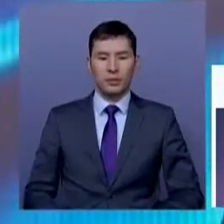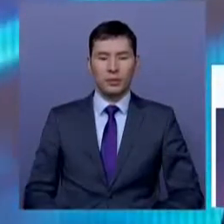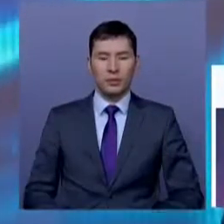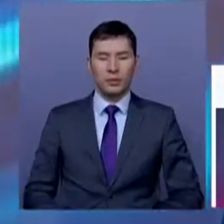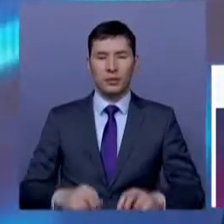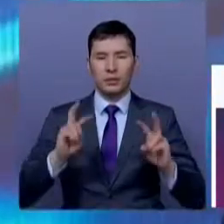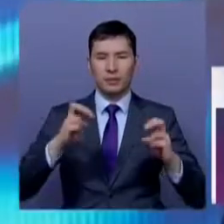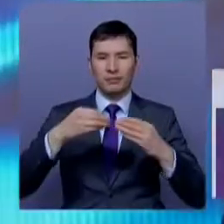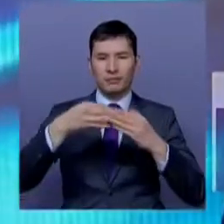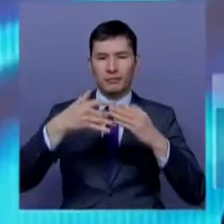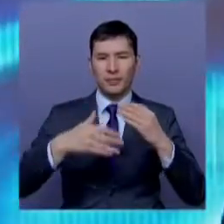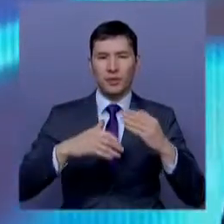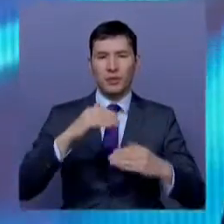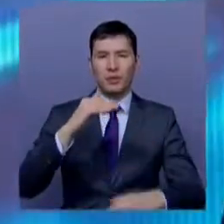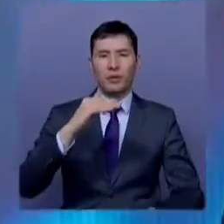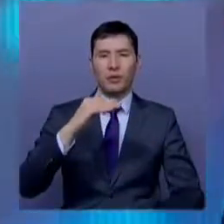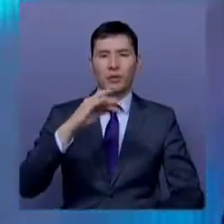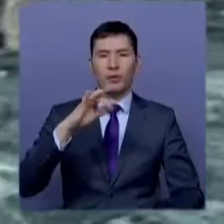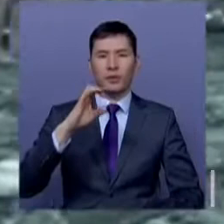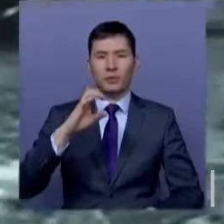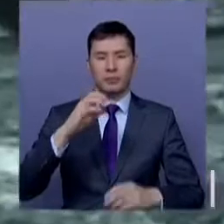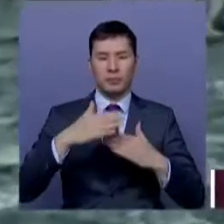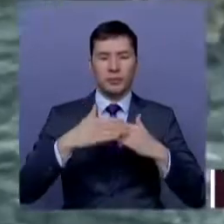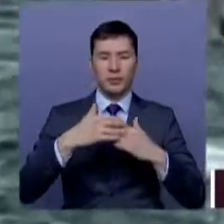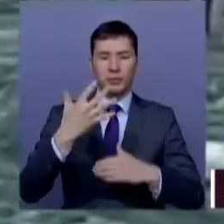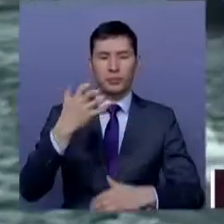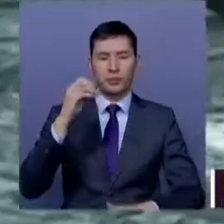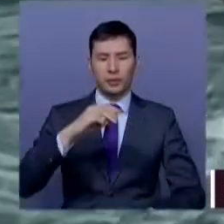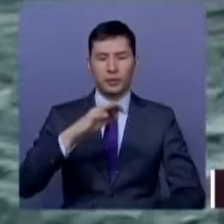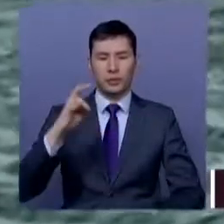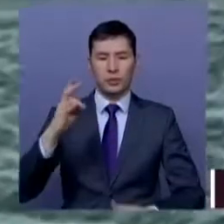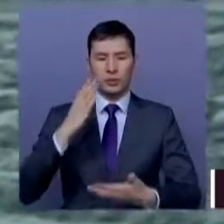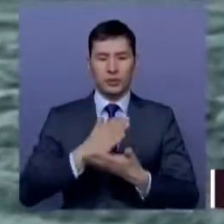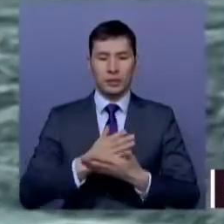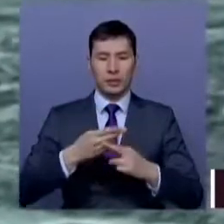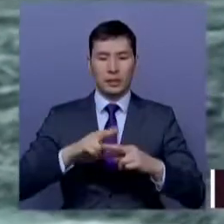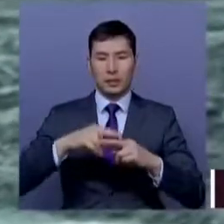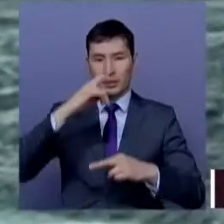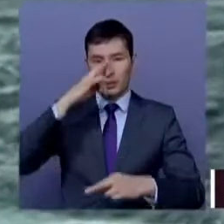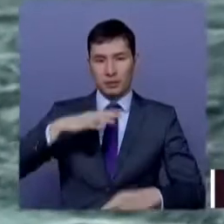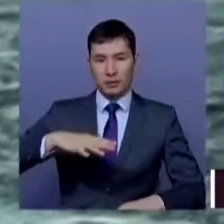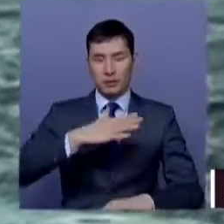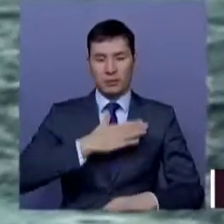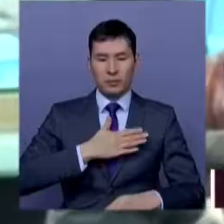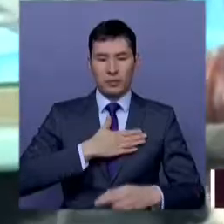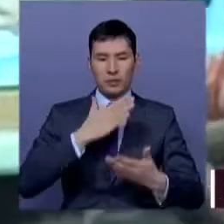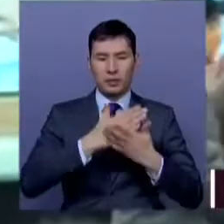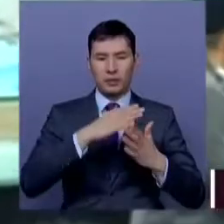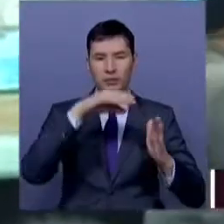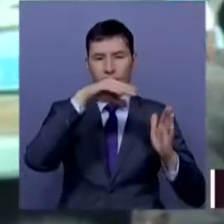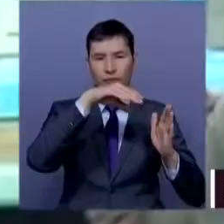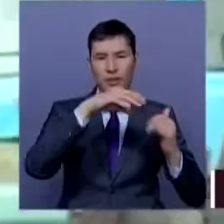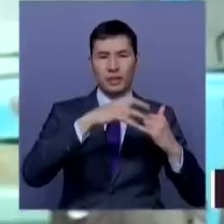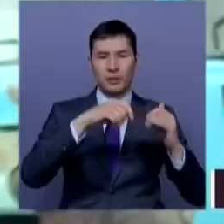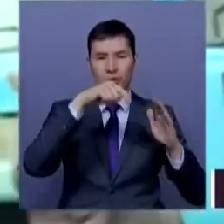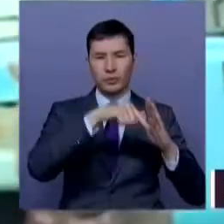сияқты сирек металдың 500 мың тоннасы қалып отыр. Вице-министр елімізде жаңа кен орындарын ашудың жоғары әлеуеті